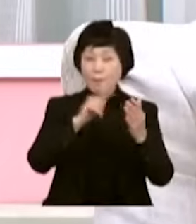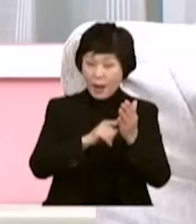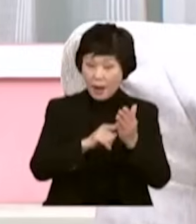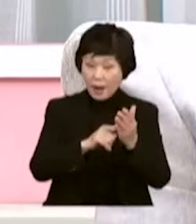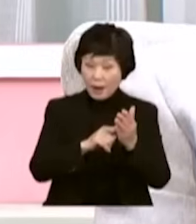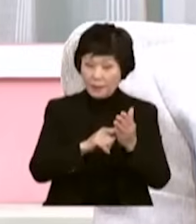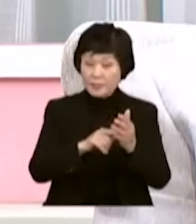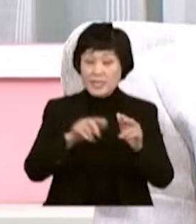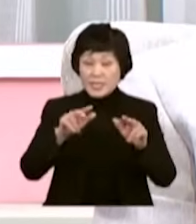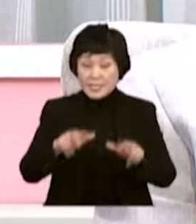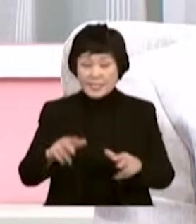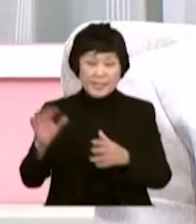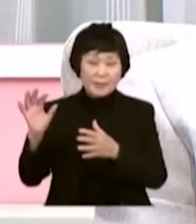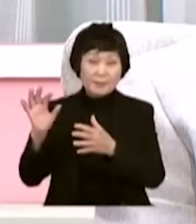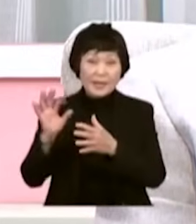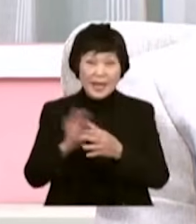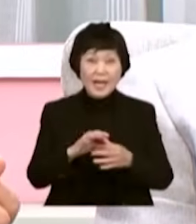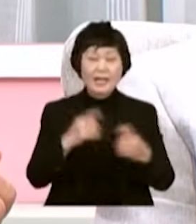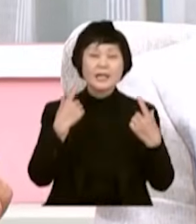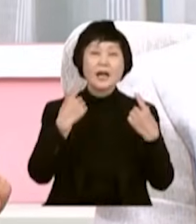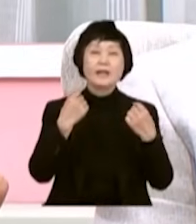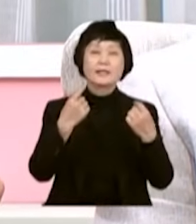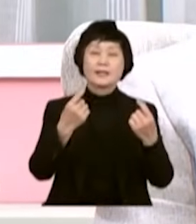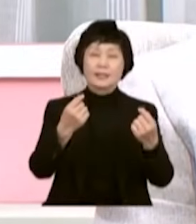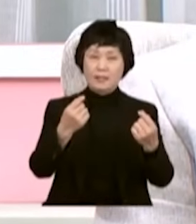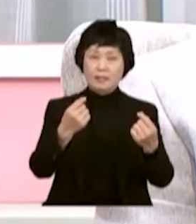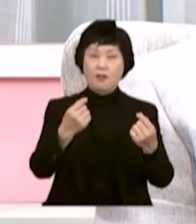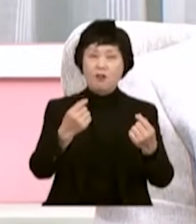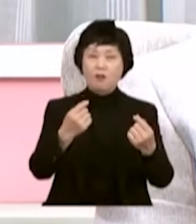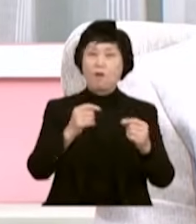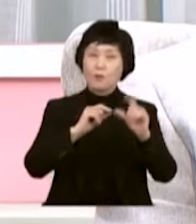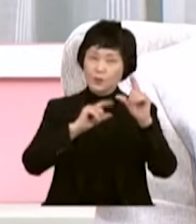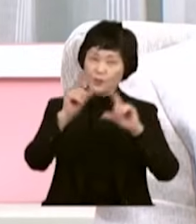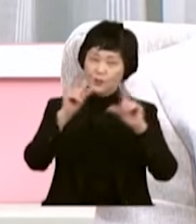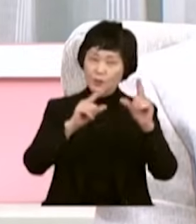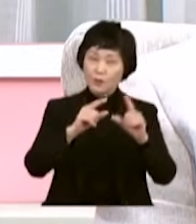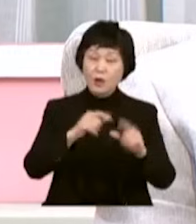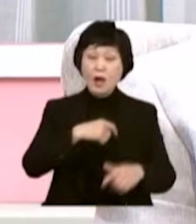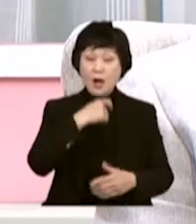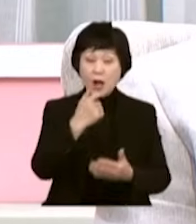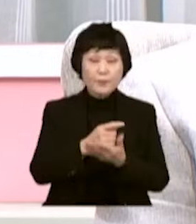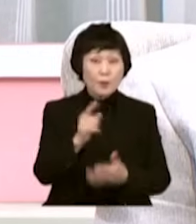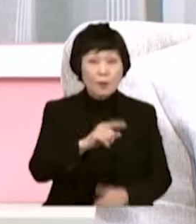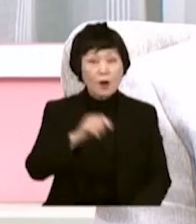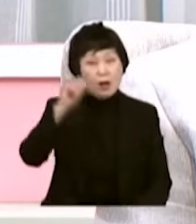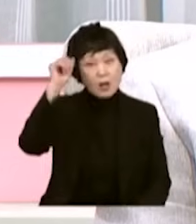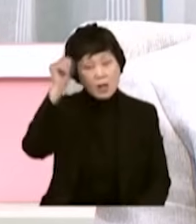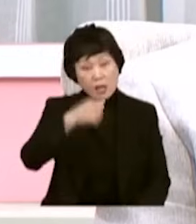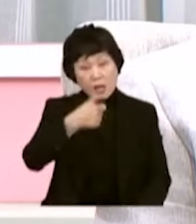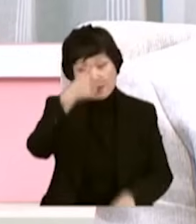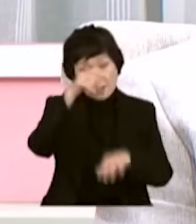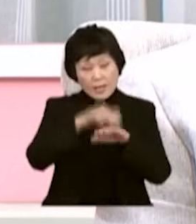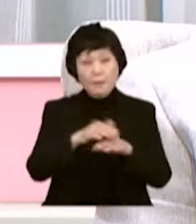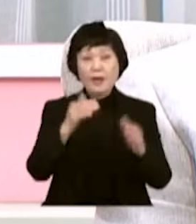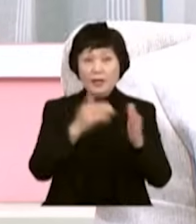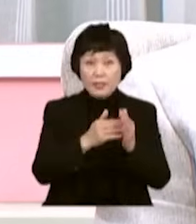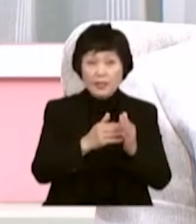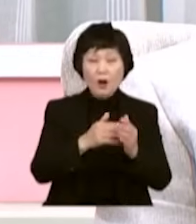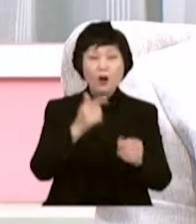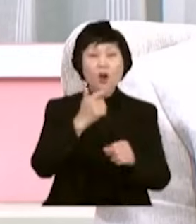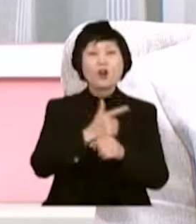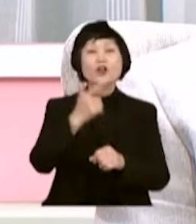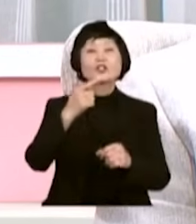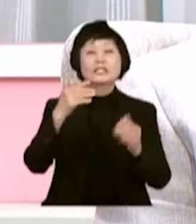지금도 전혀 변함이 없어요. 예, 예. 전 너무나 감동받았던 게 뭐냐면 새벽 5시 새벽 예배를 끝나고 6시부터 1시간